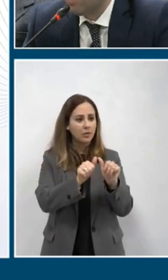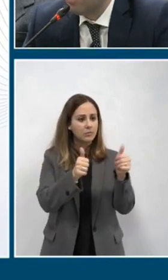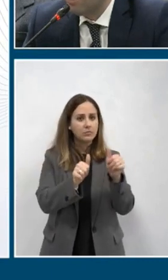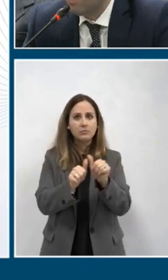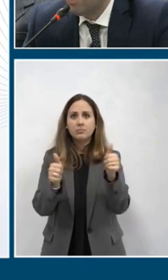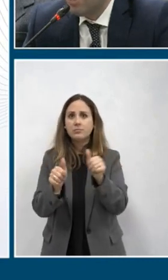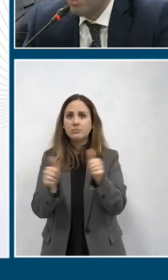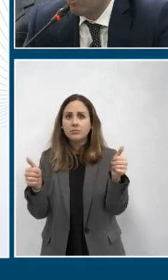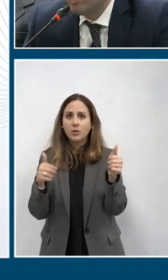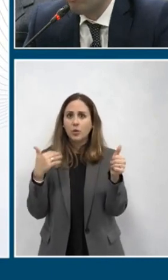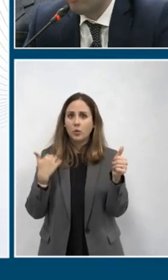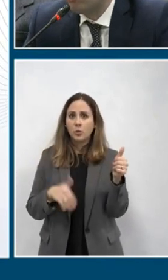diverso